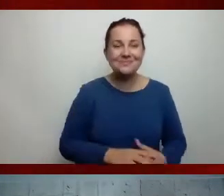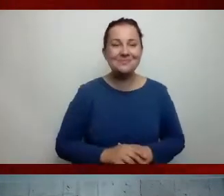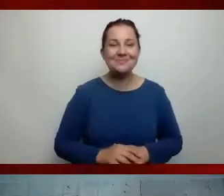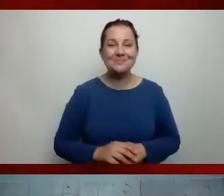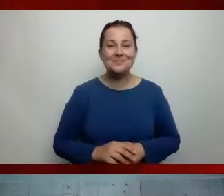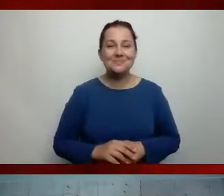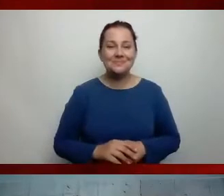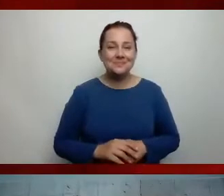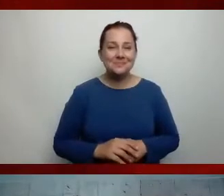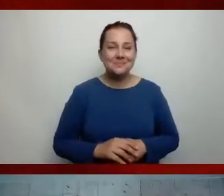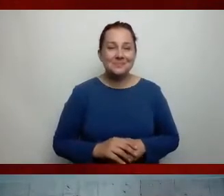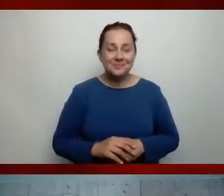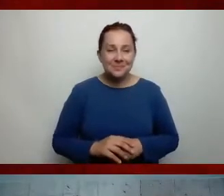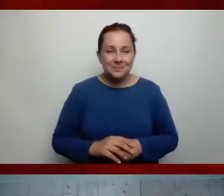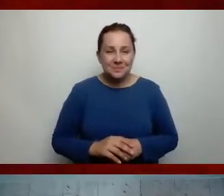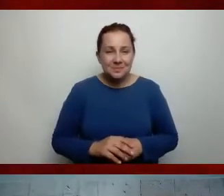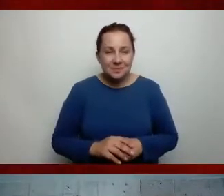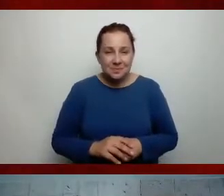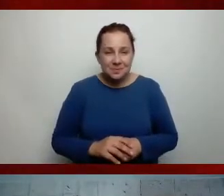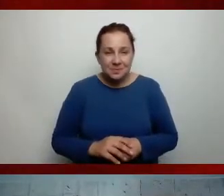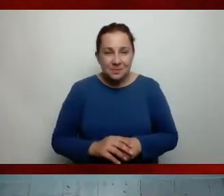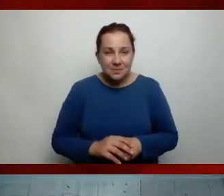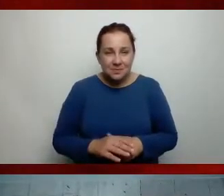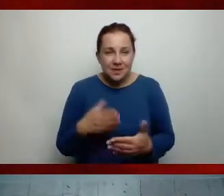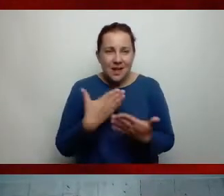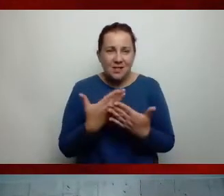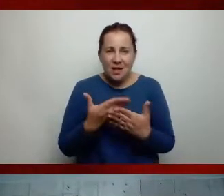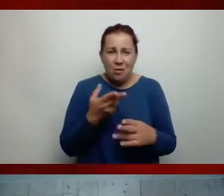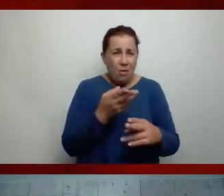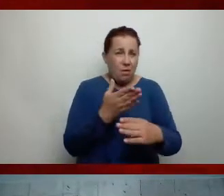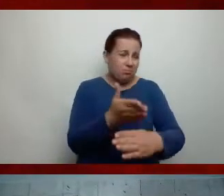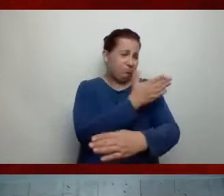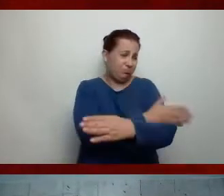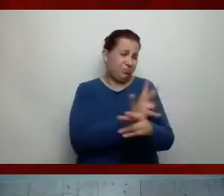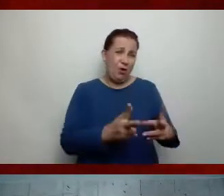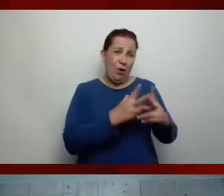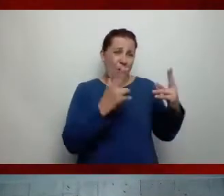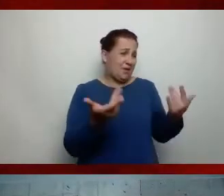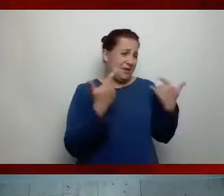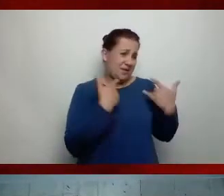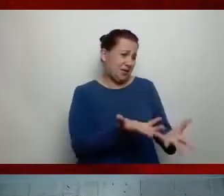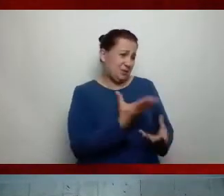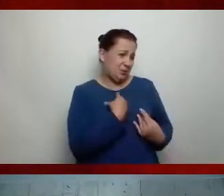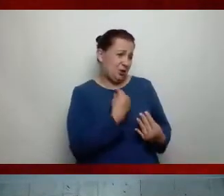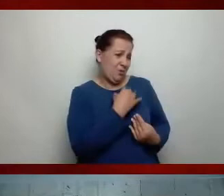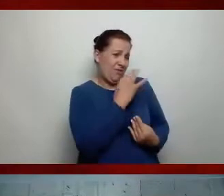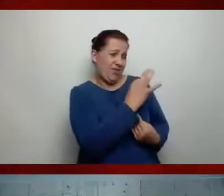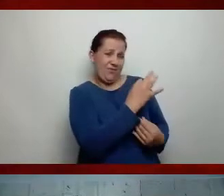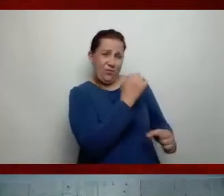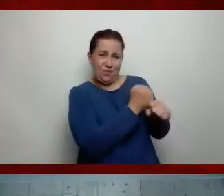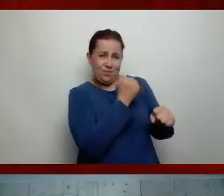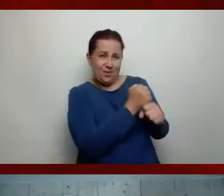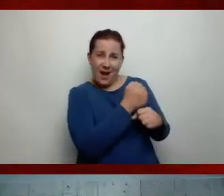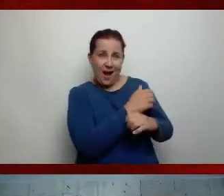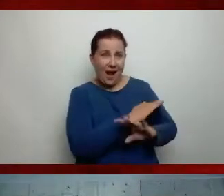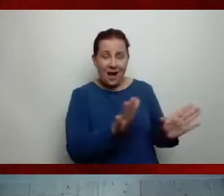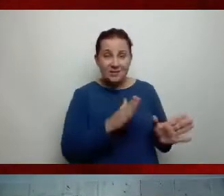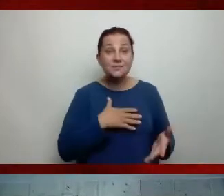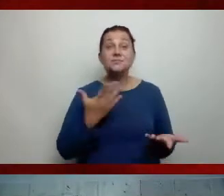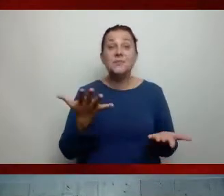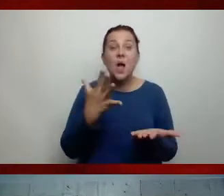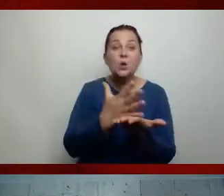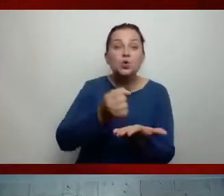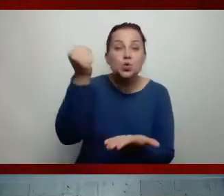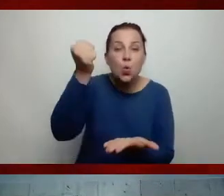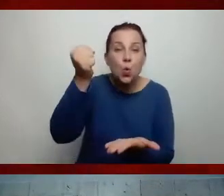Witkacego. Także wtedy nikt tego nie chciał przyjmować nawet za darmo. No, do Słupska to trafiło w dość